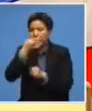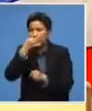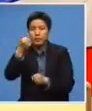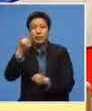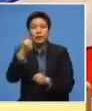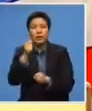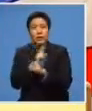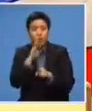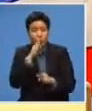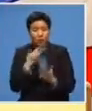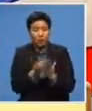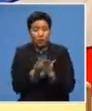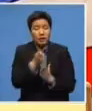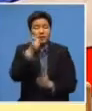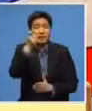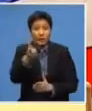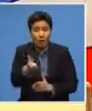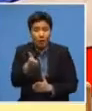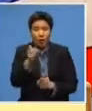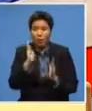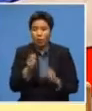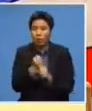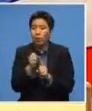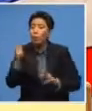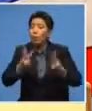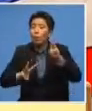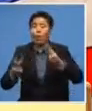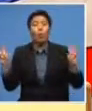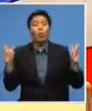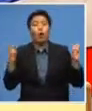แต่ถ้าไปเราไปจ้างคนที่ไม่มีงานท